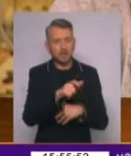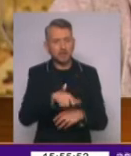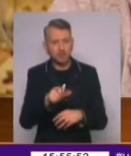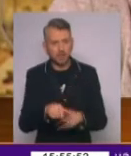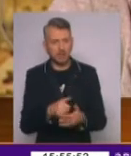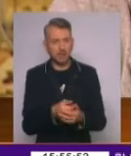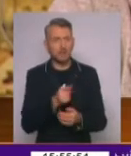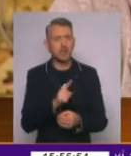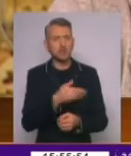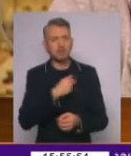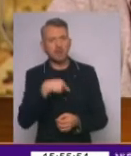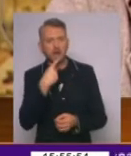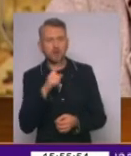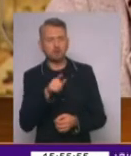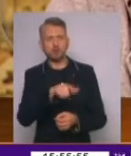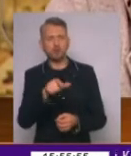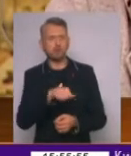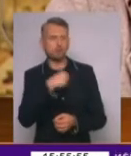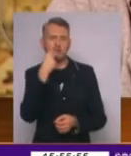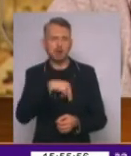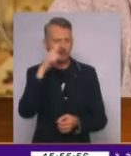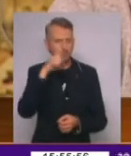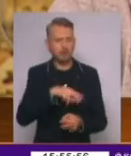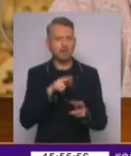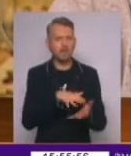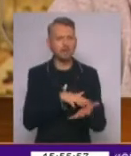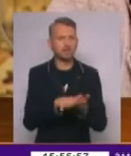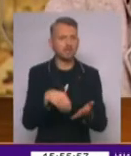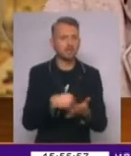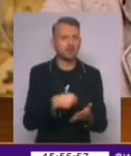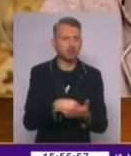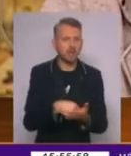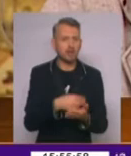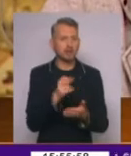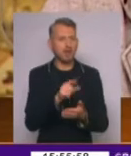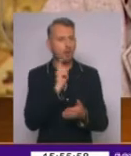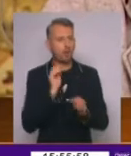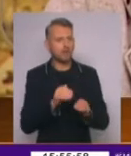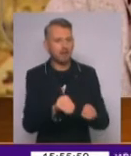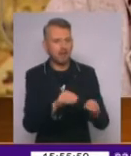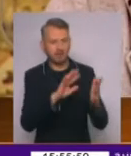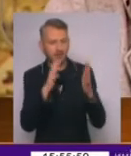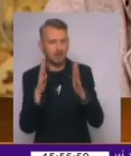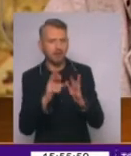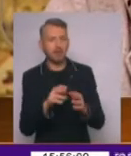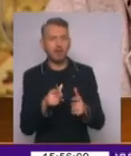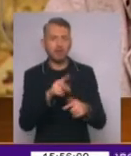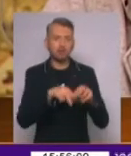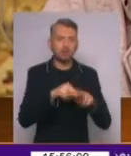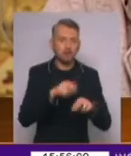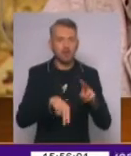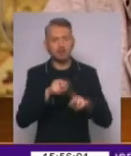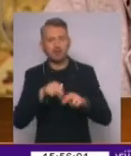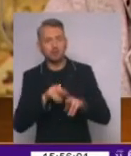Серед людей. Те, що ми кажемо, що люди найкраще знають, як витрачати бюджет на озеленення, як чи будувати, чи не